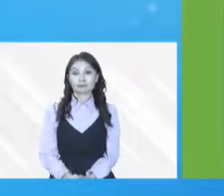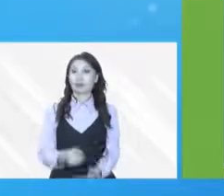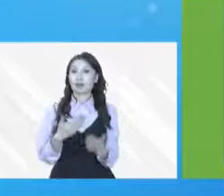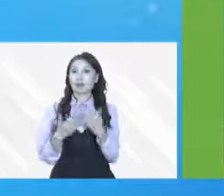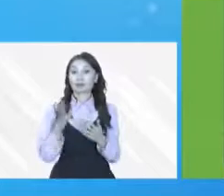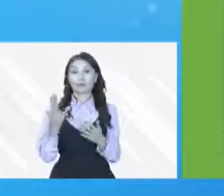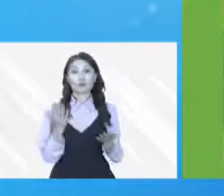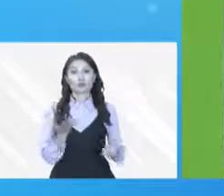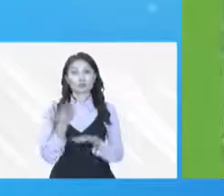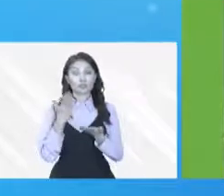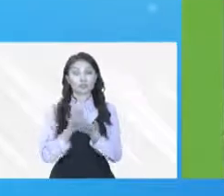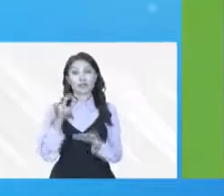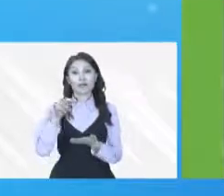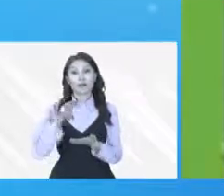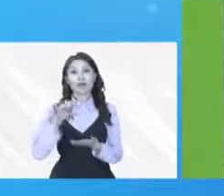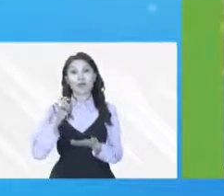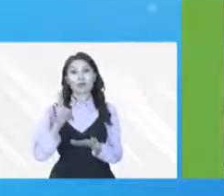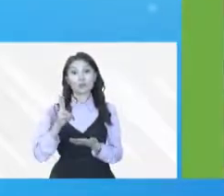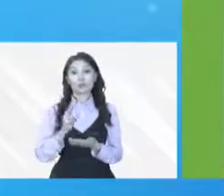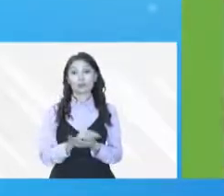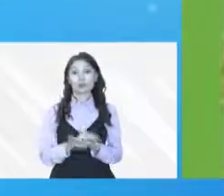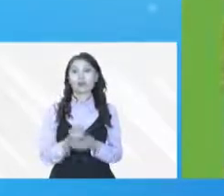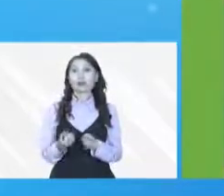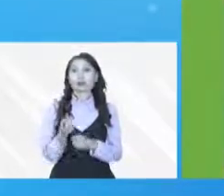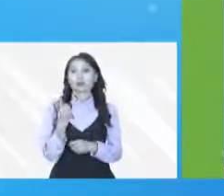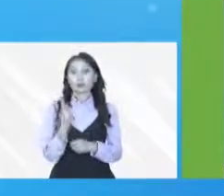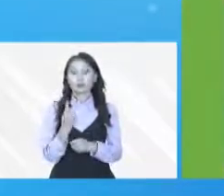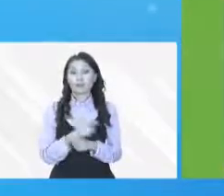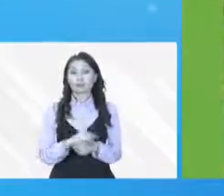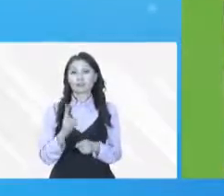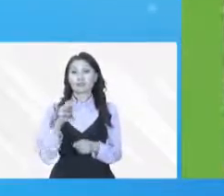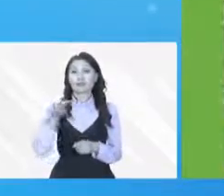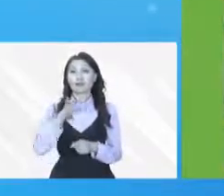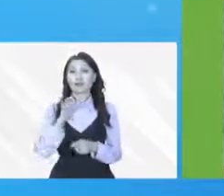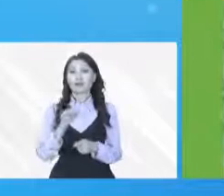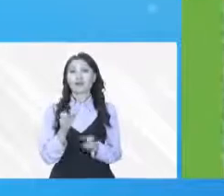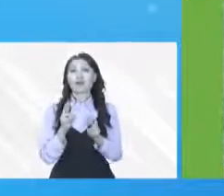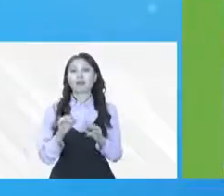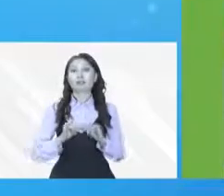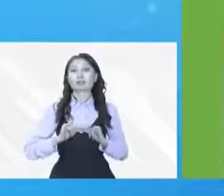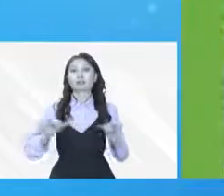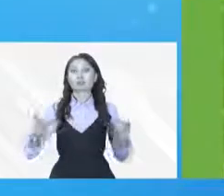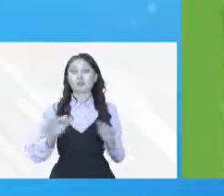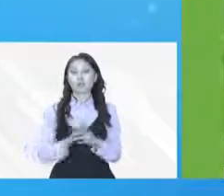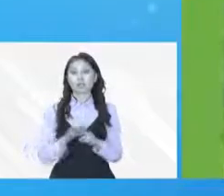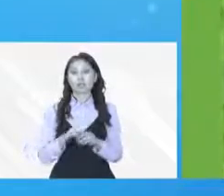Если все живое состоит из клеток, откуда тогда появляются клетки и как они размножаются?